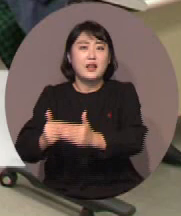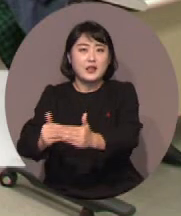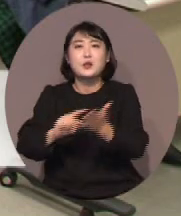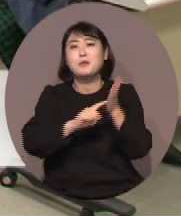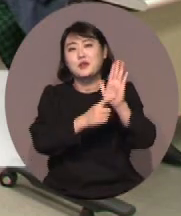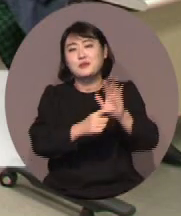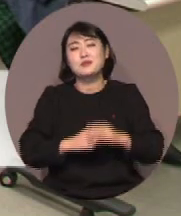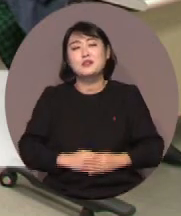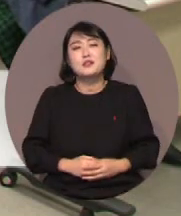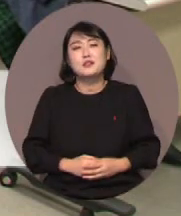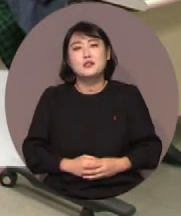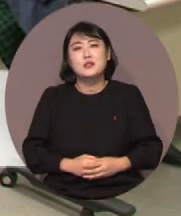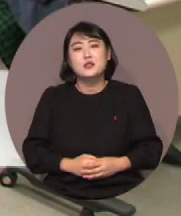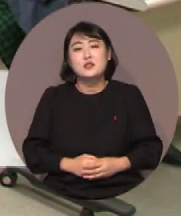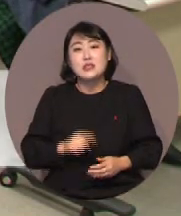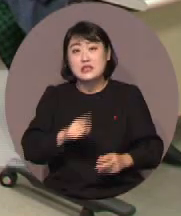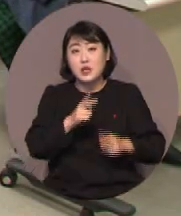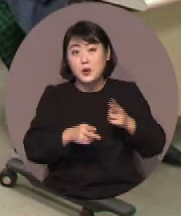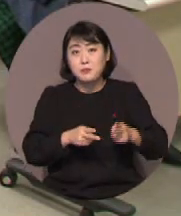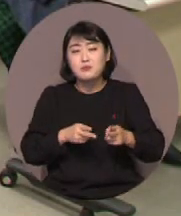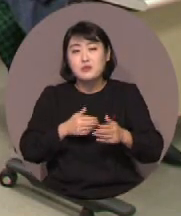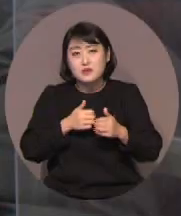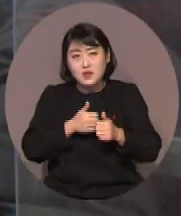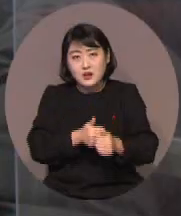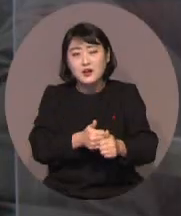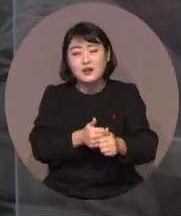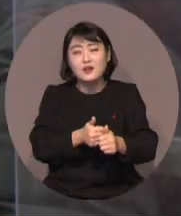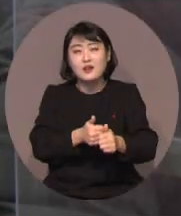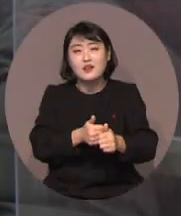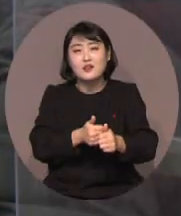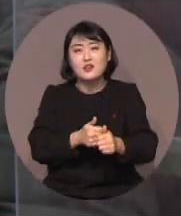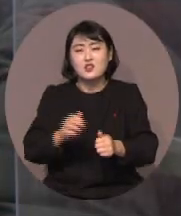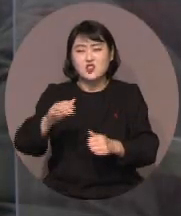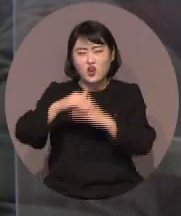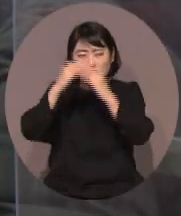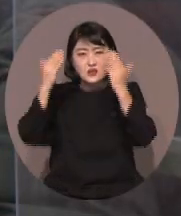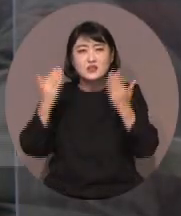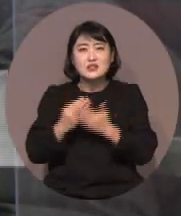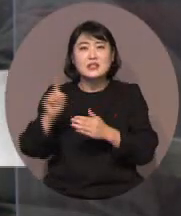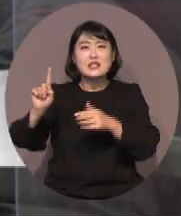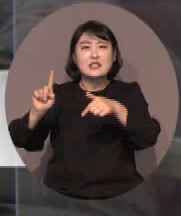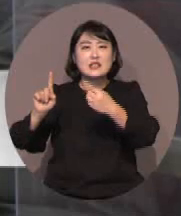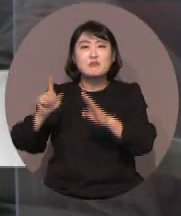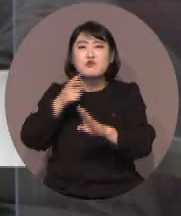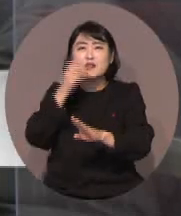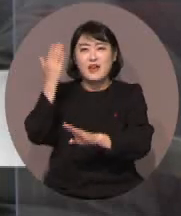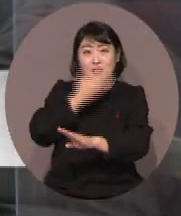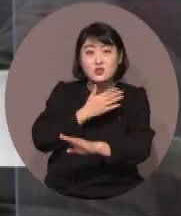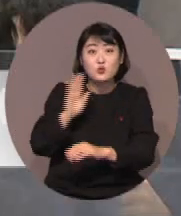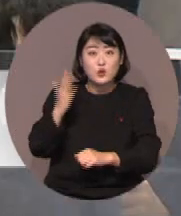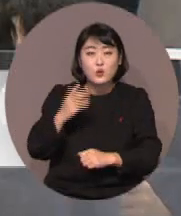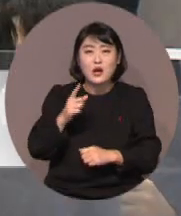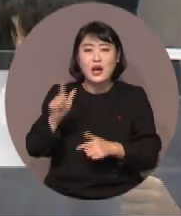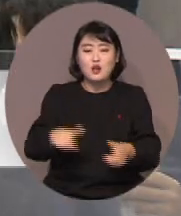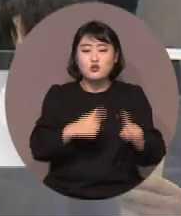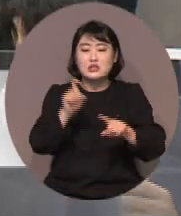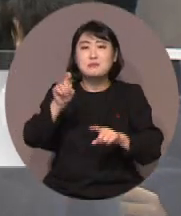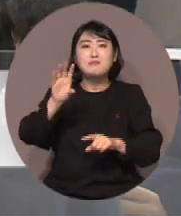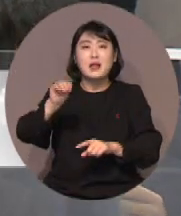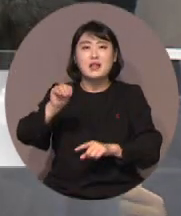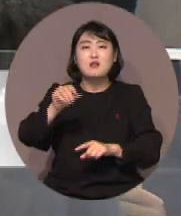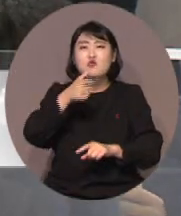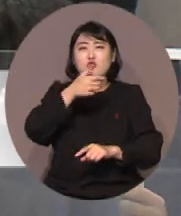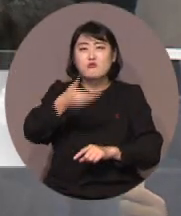밝혔습니다 또 그랜드 플랜에 따라 사업의 추진되면 전 구간이 1급수 수질과 함께 하루 10만 톤의